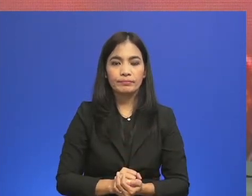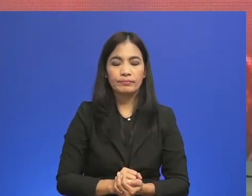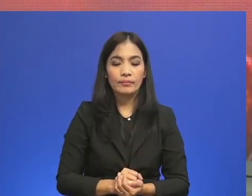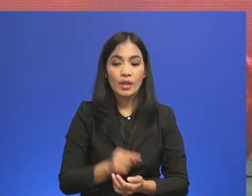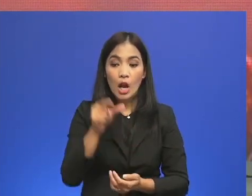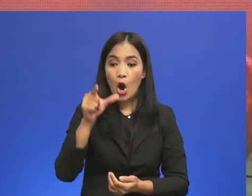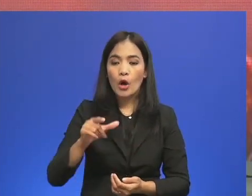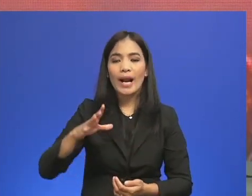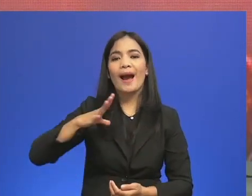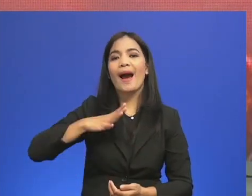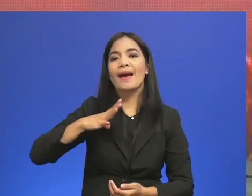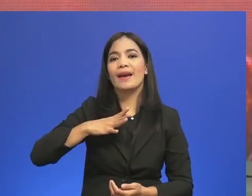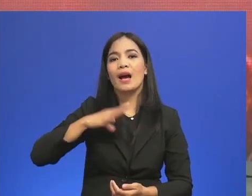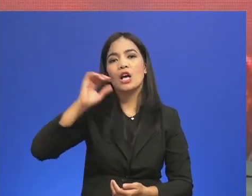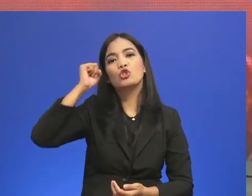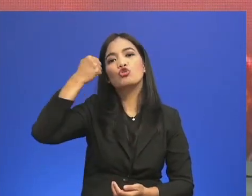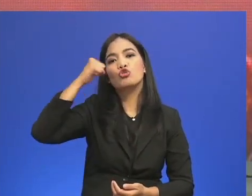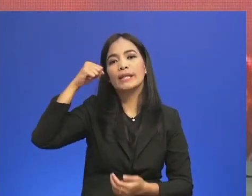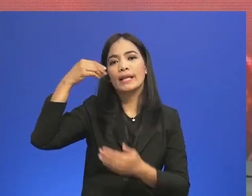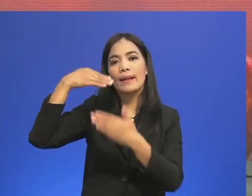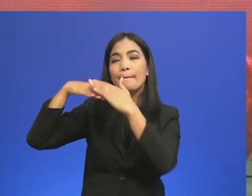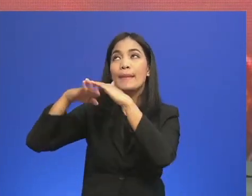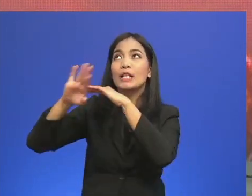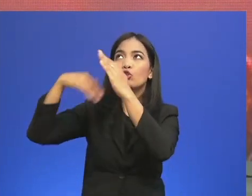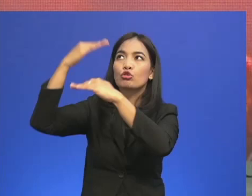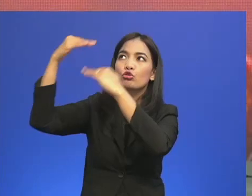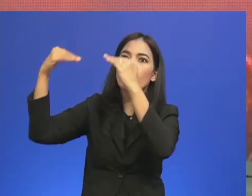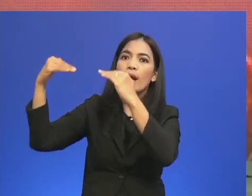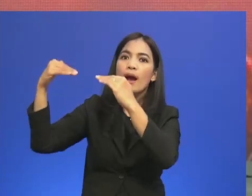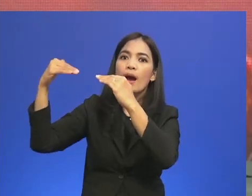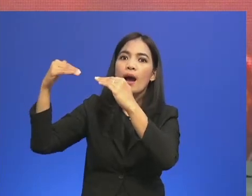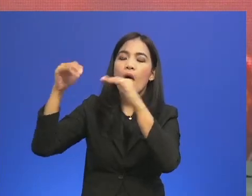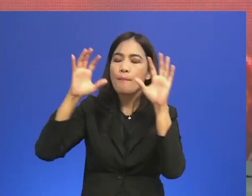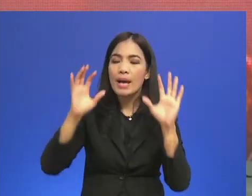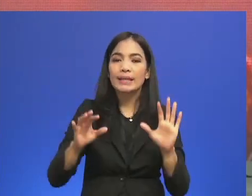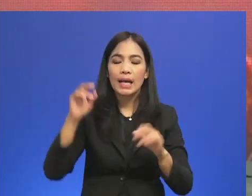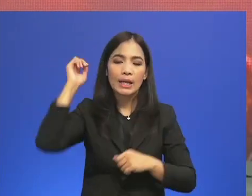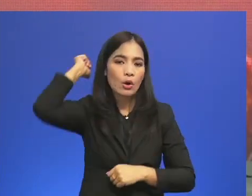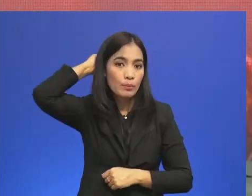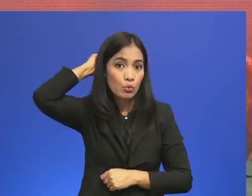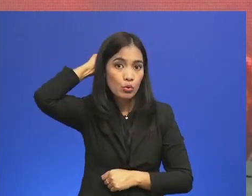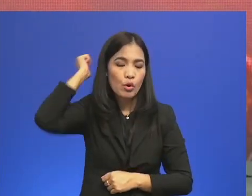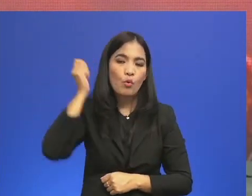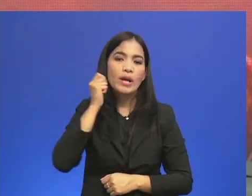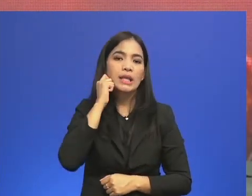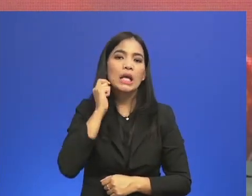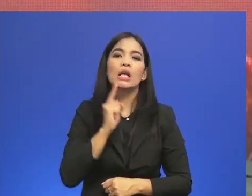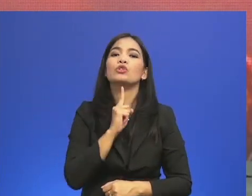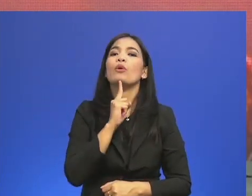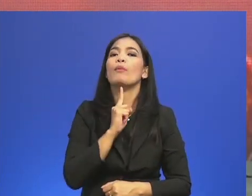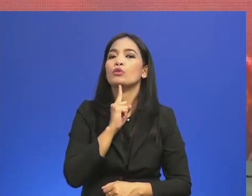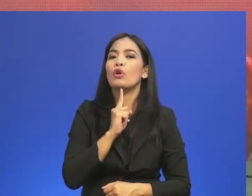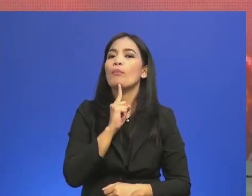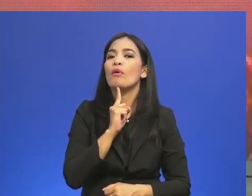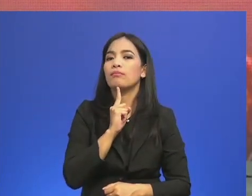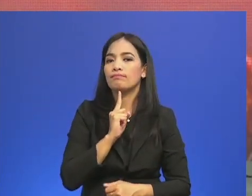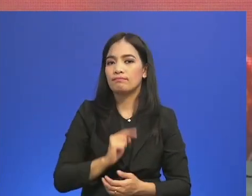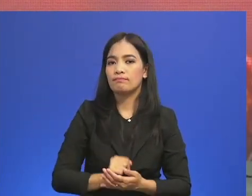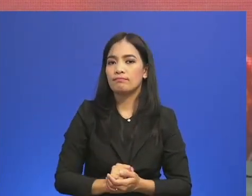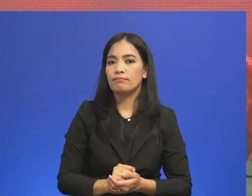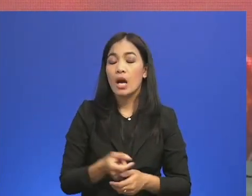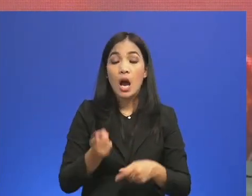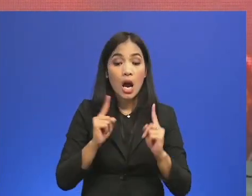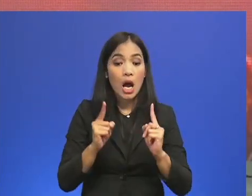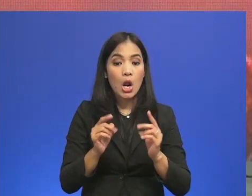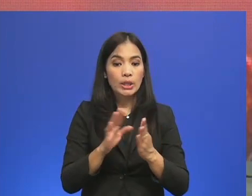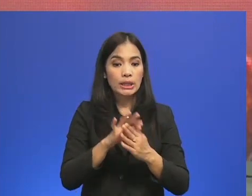orang kaya sukar masuk surga. Dan banyak kaum ibu, kaum wanita yang sombong-sombong. Kalau